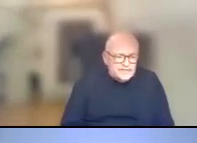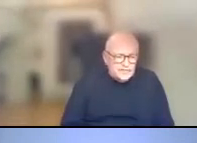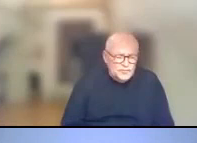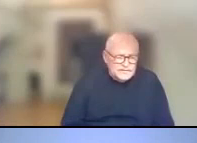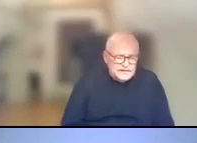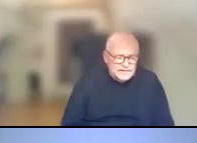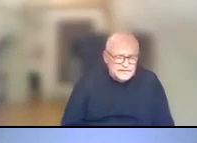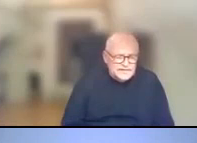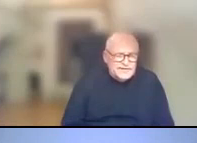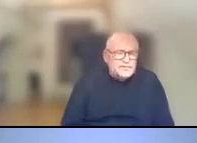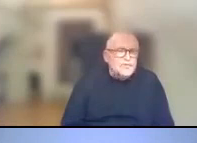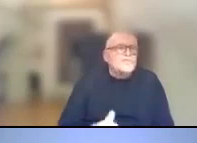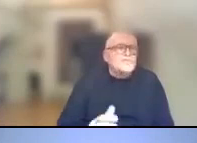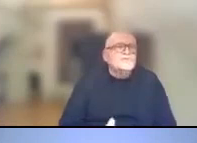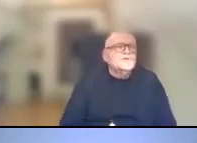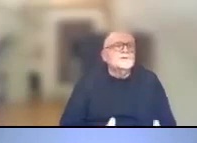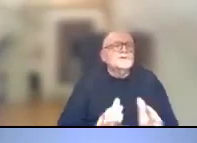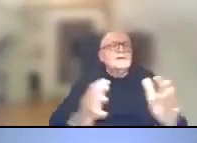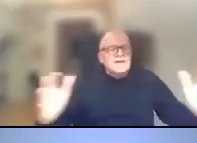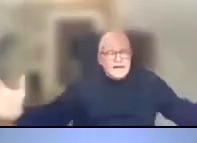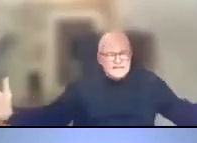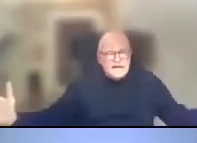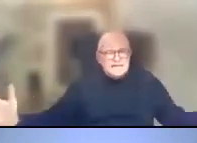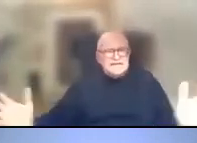als mitverursachende Bedingungen für